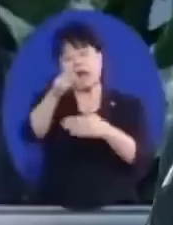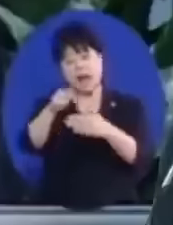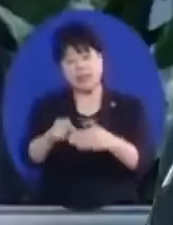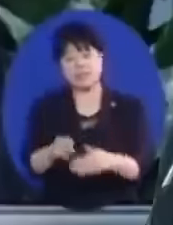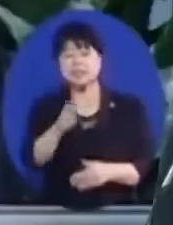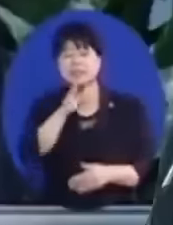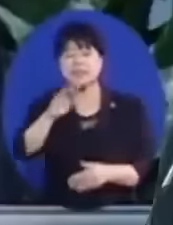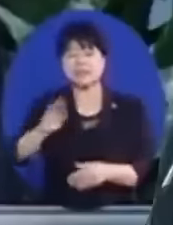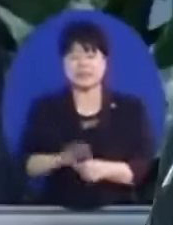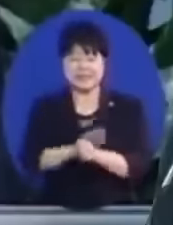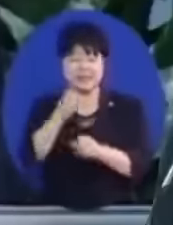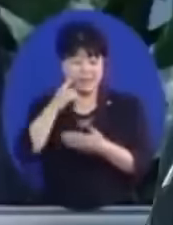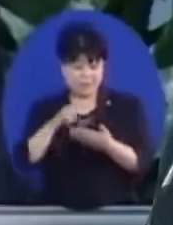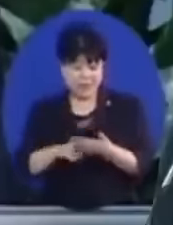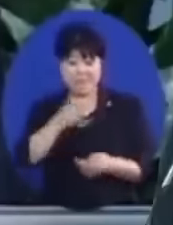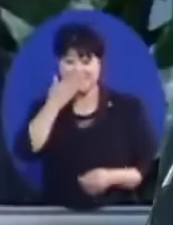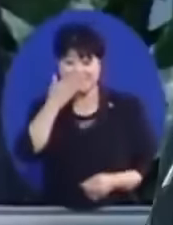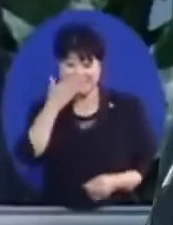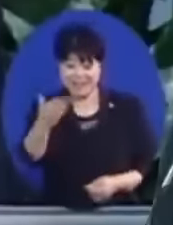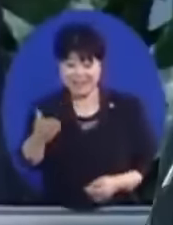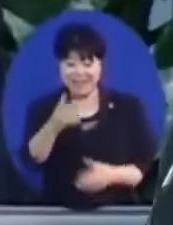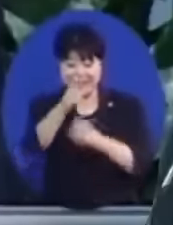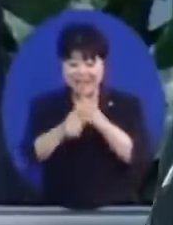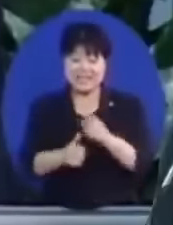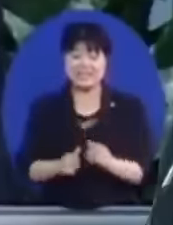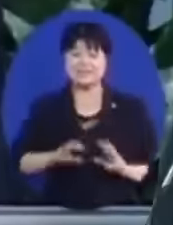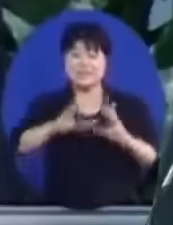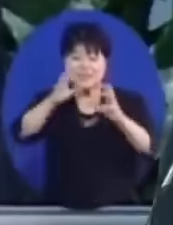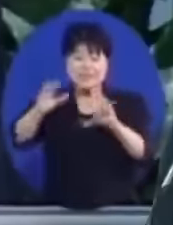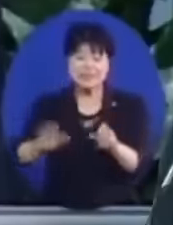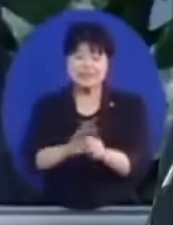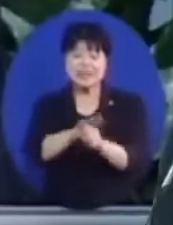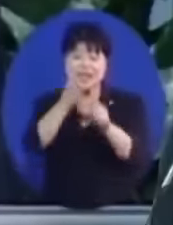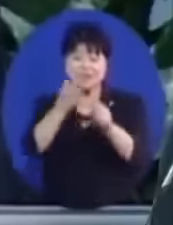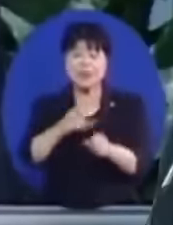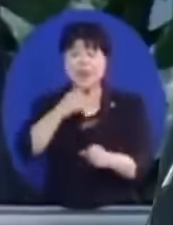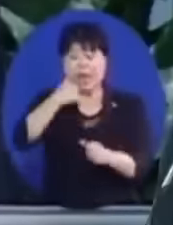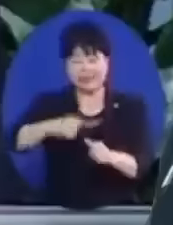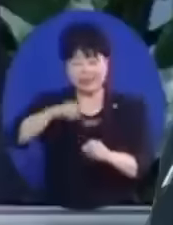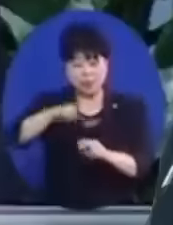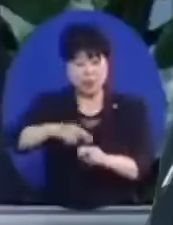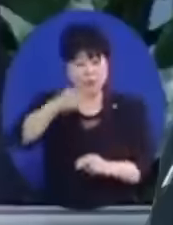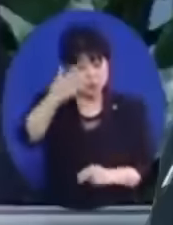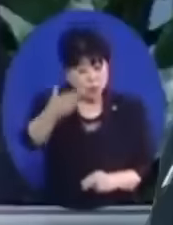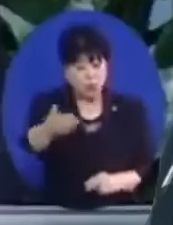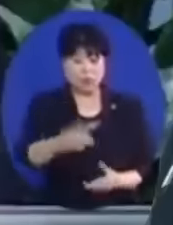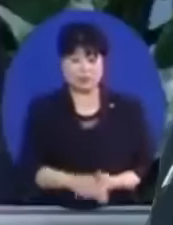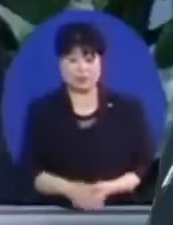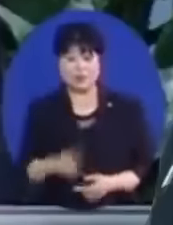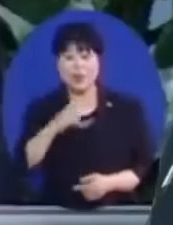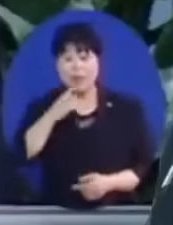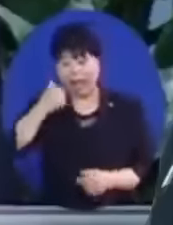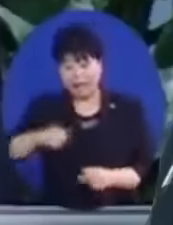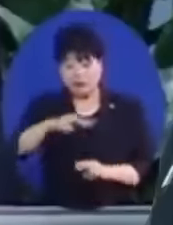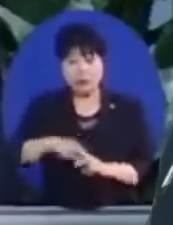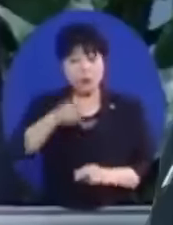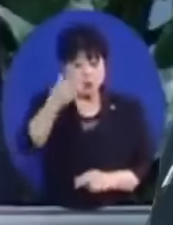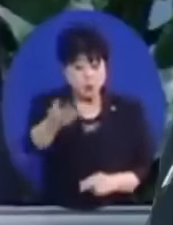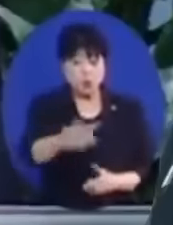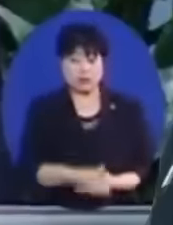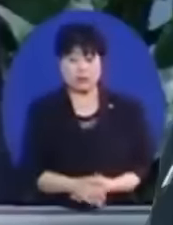참 사랑을 발견할 수가 있는 것입니다. 하나님이 세상을 이처럼 사랑하사 얼마나 사랑했으며 독생자를